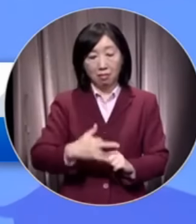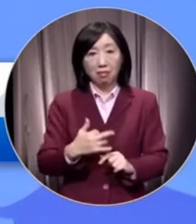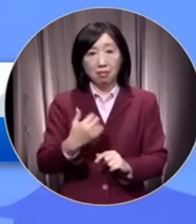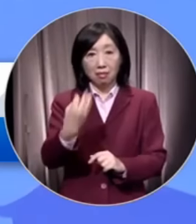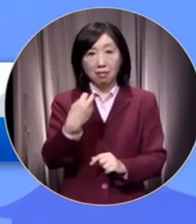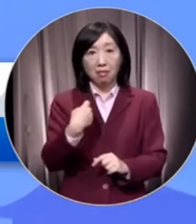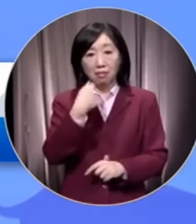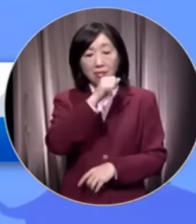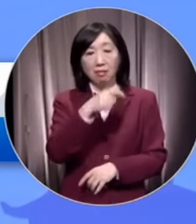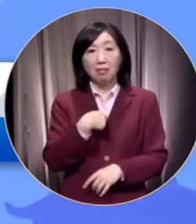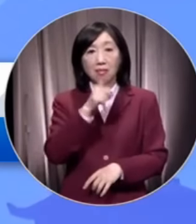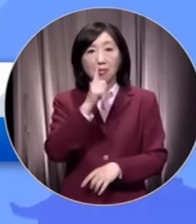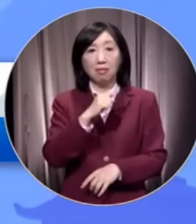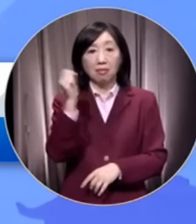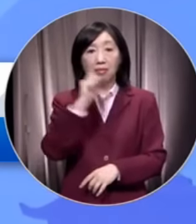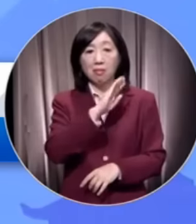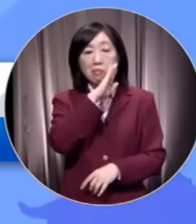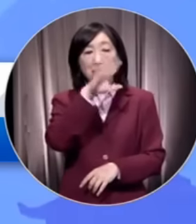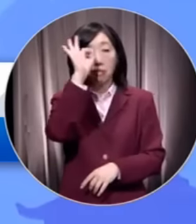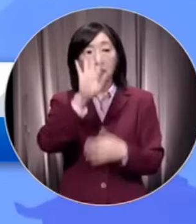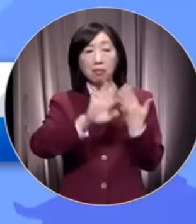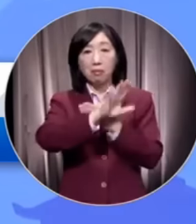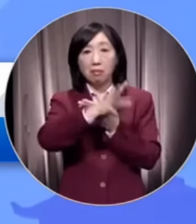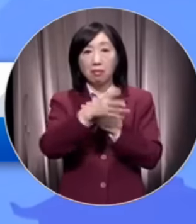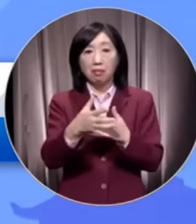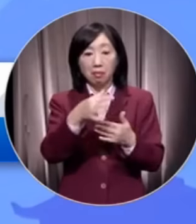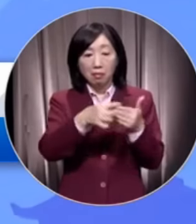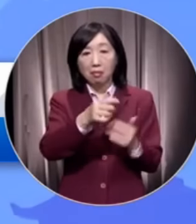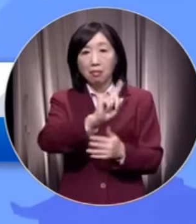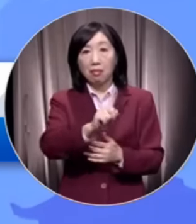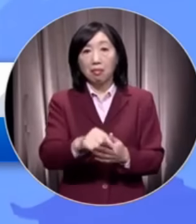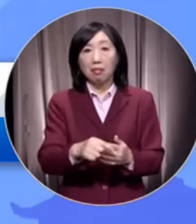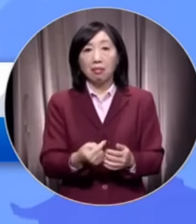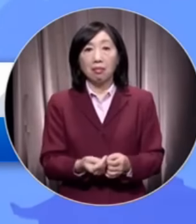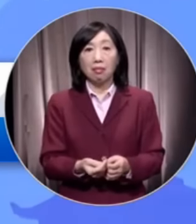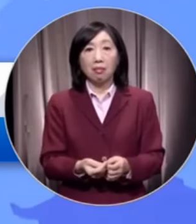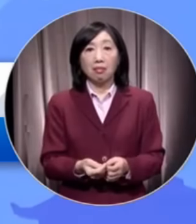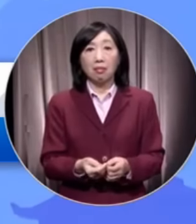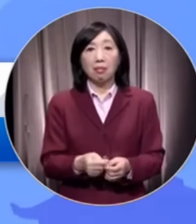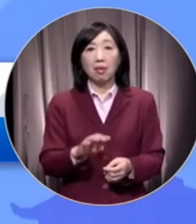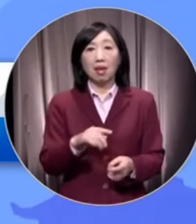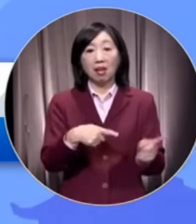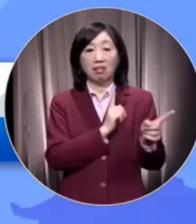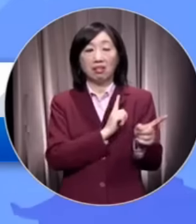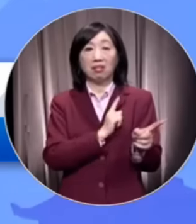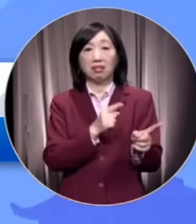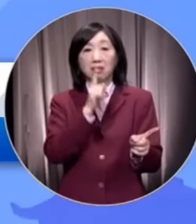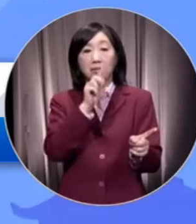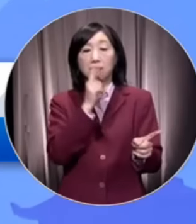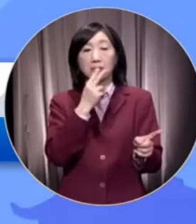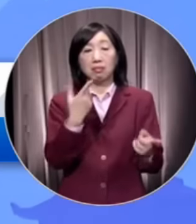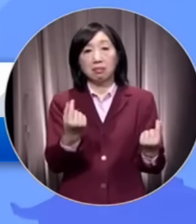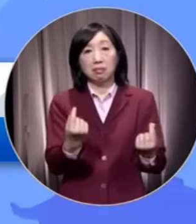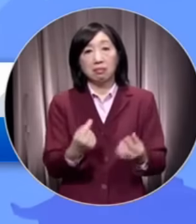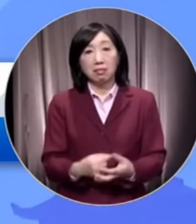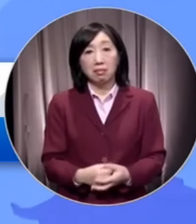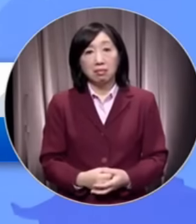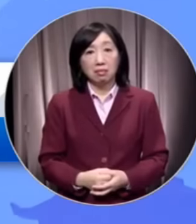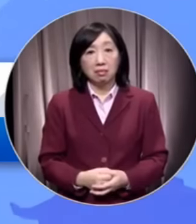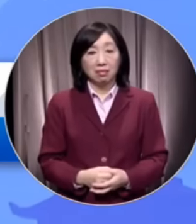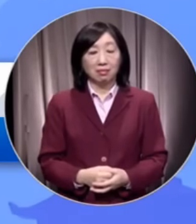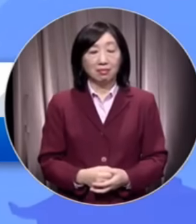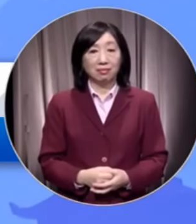以拿其他国家的标准来作为我国的标准。朱主席，你要怎么解释你的立场的不一致